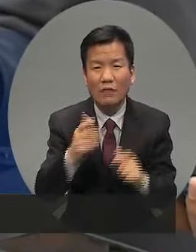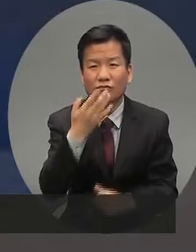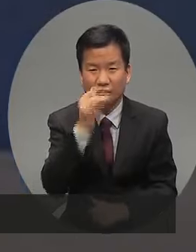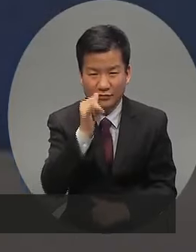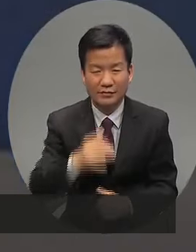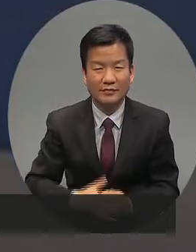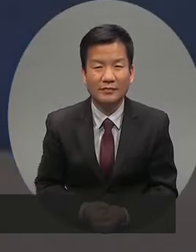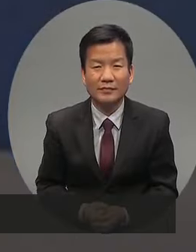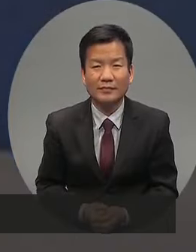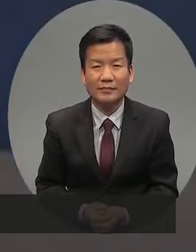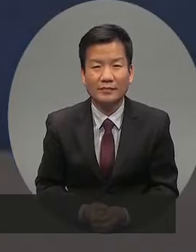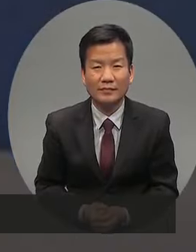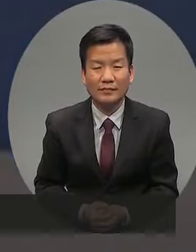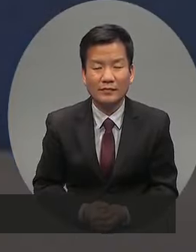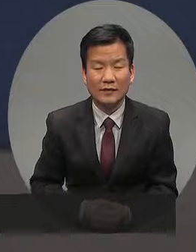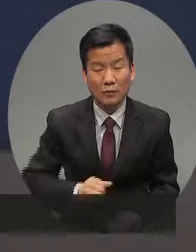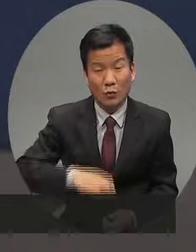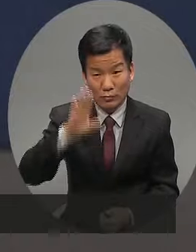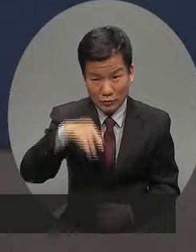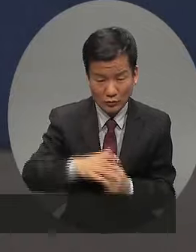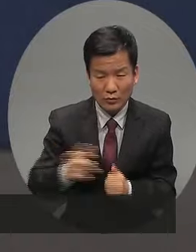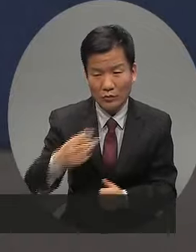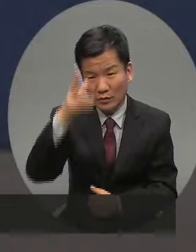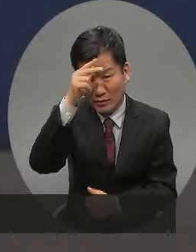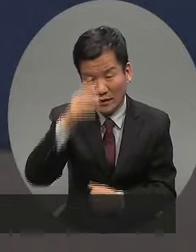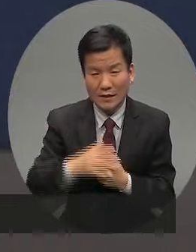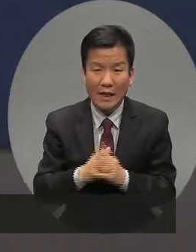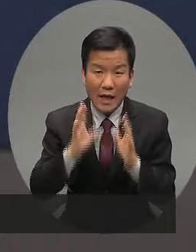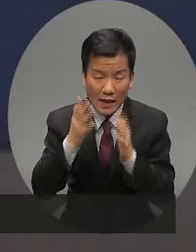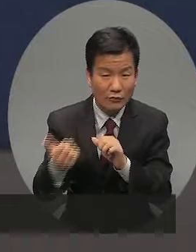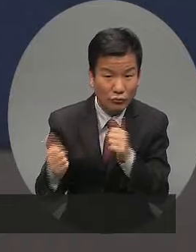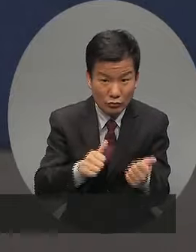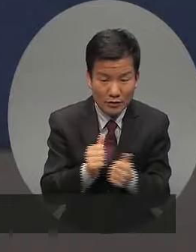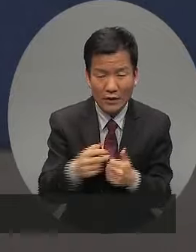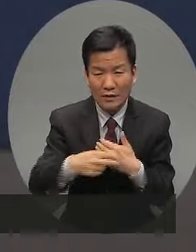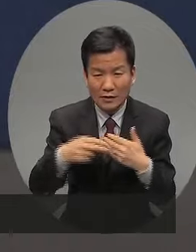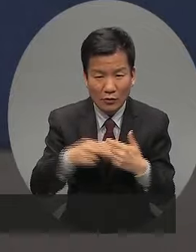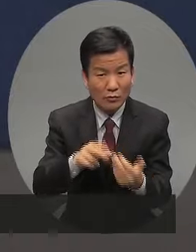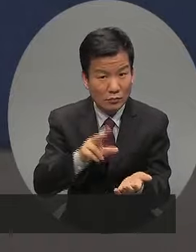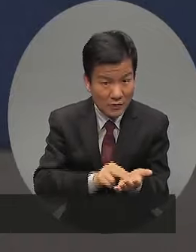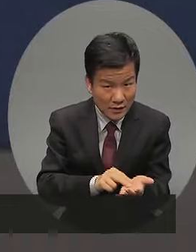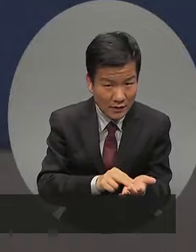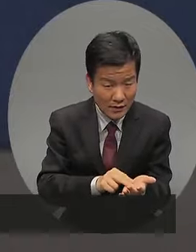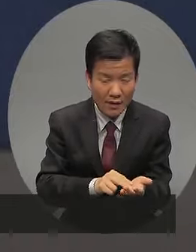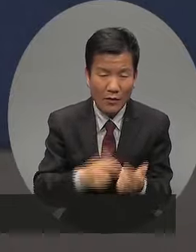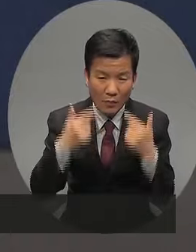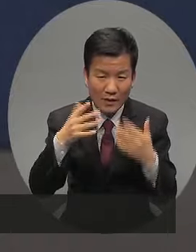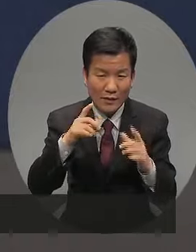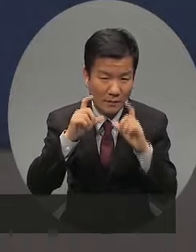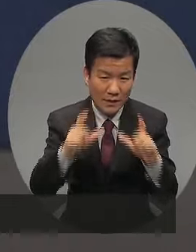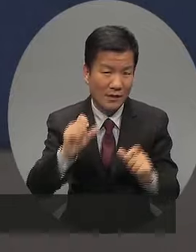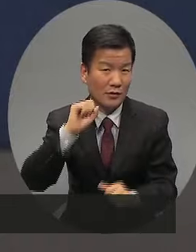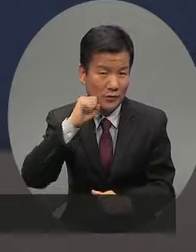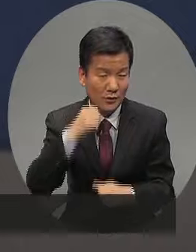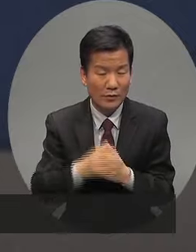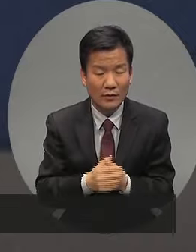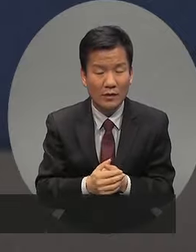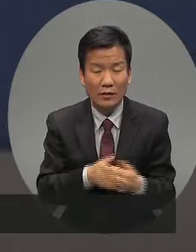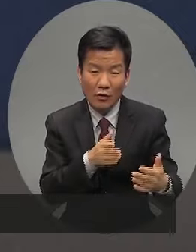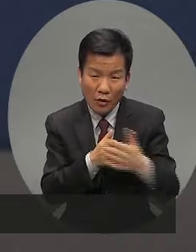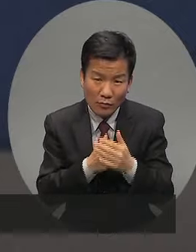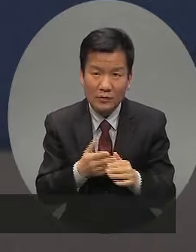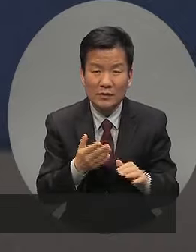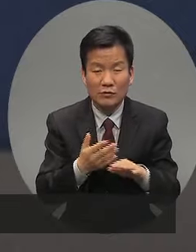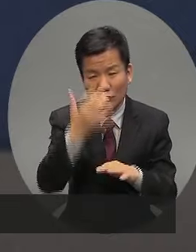상황이죠 이런 가운데 보건복지부와 경찰은 아이의 사망이 의료공백 때문이라고 단 하긴 어렵다면서도 전원을 거부한